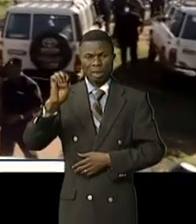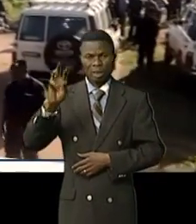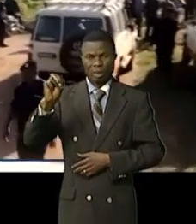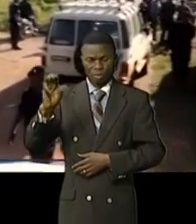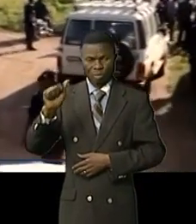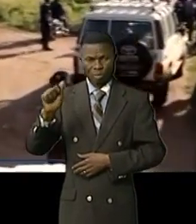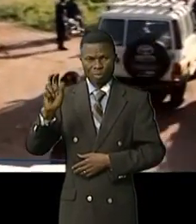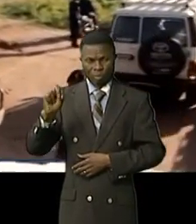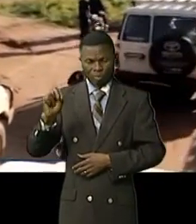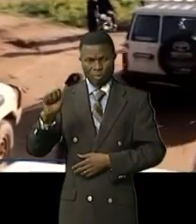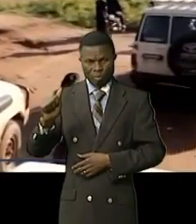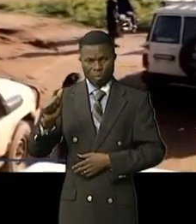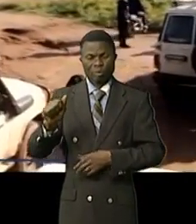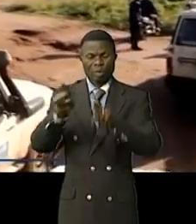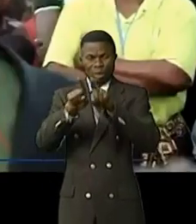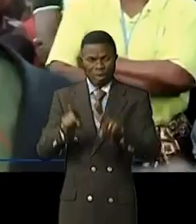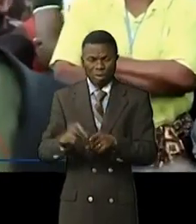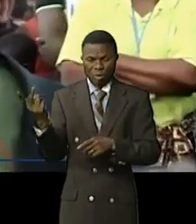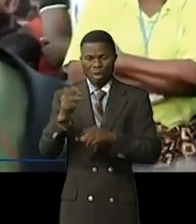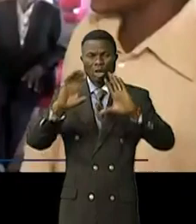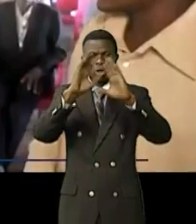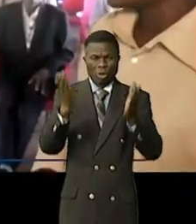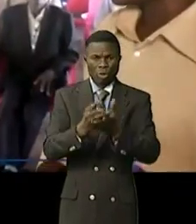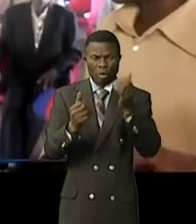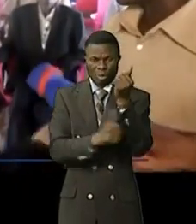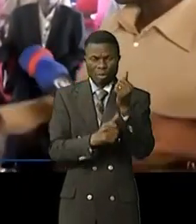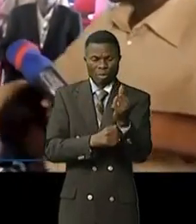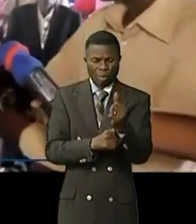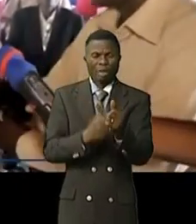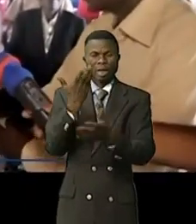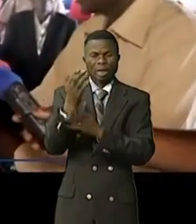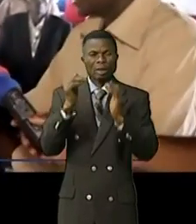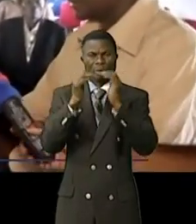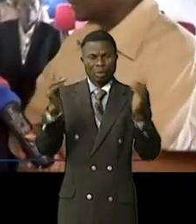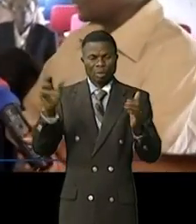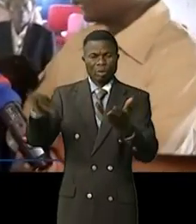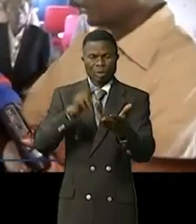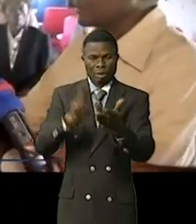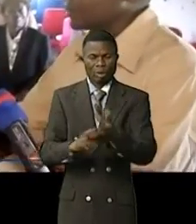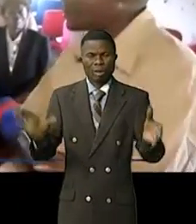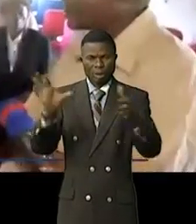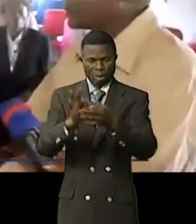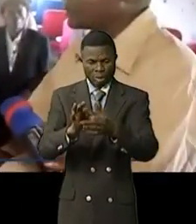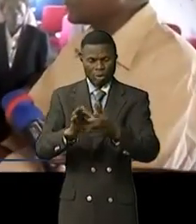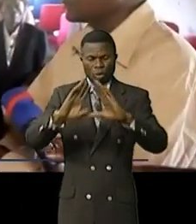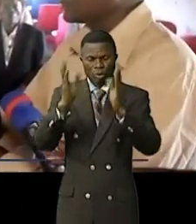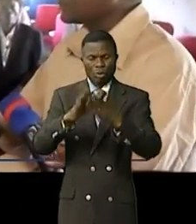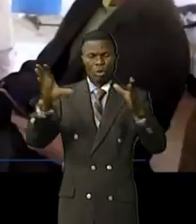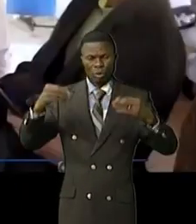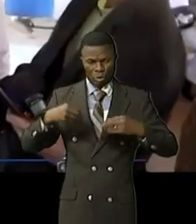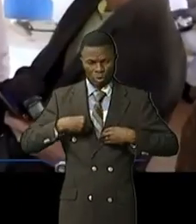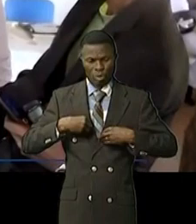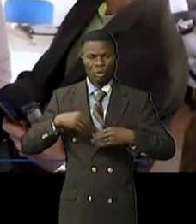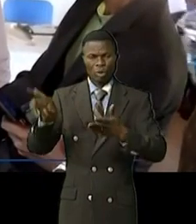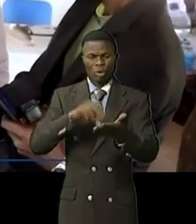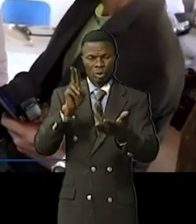Ngbanda, secteur de Songo, territoire de Kungu, les deux communautés viennent de fumer le calumet de la paix. Un pacte de réconciliation accepté par tous vient d'être scellé par le